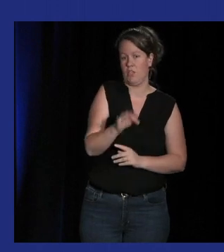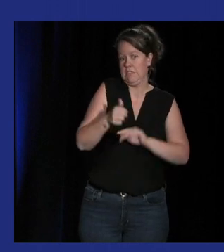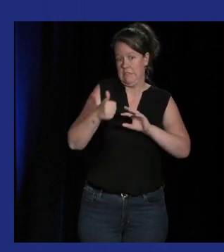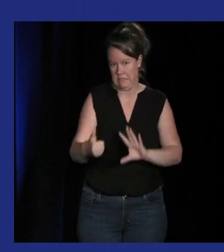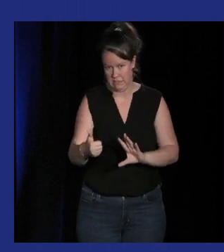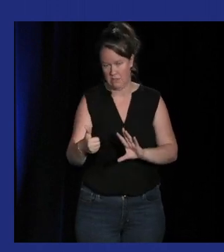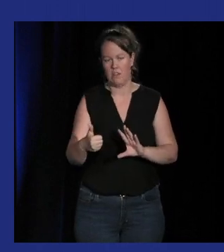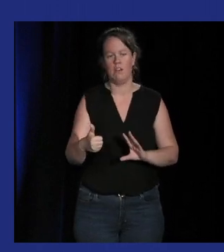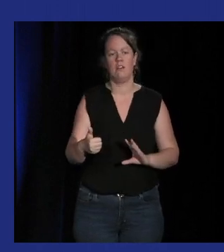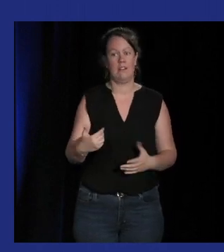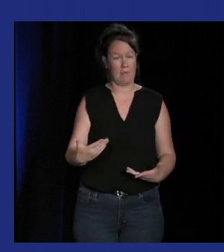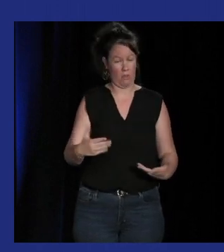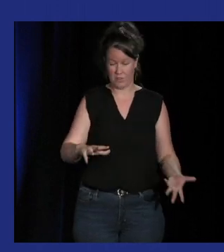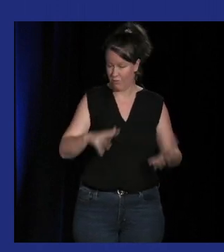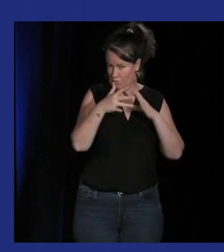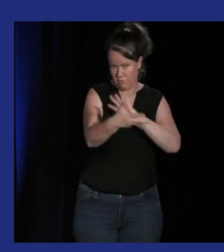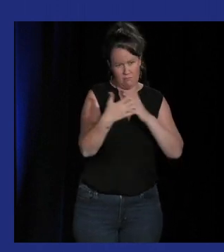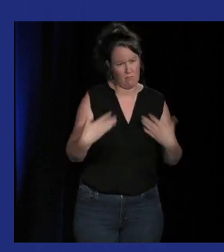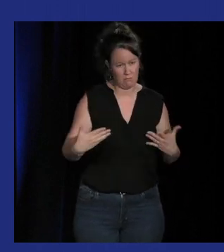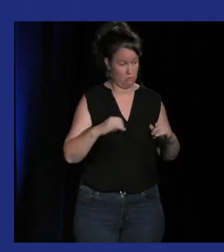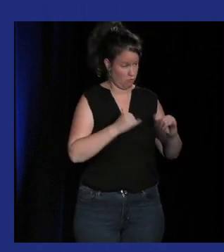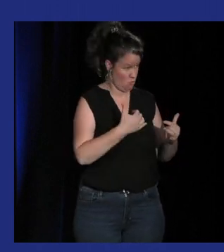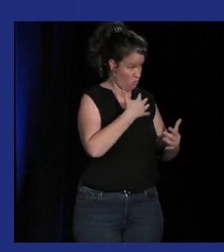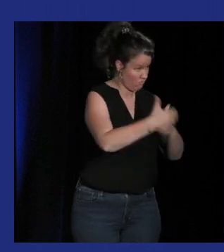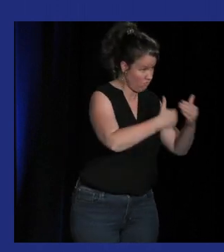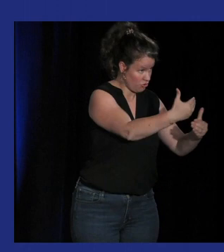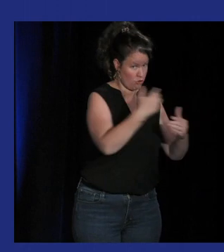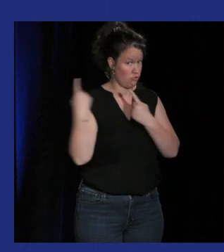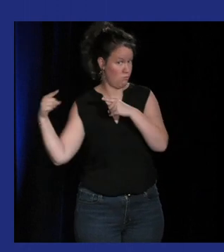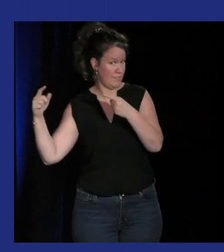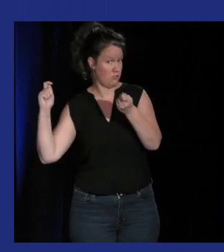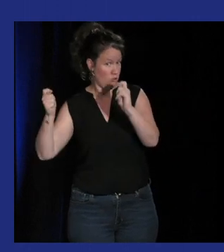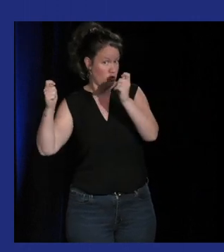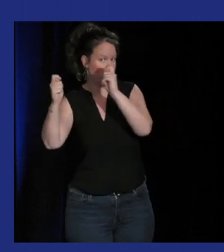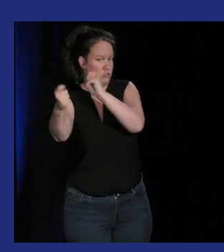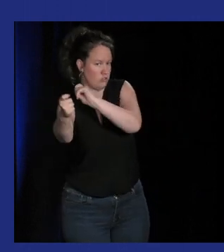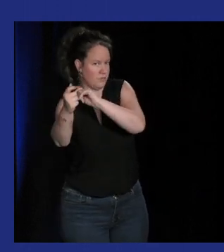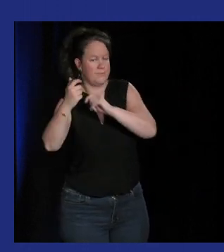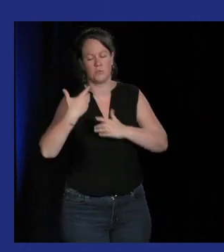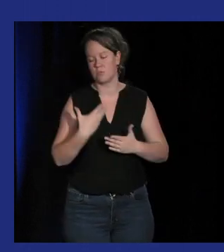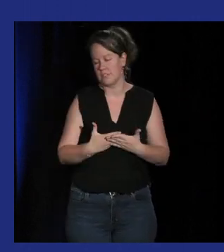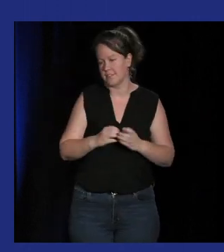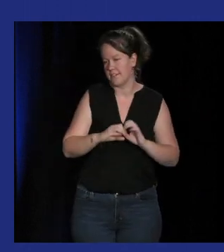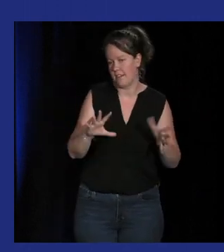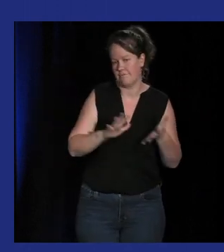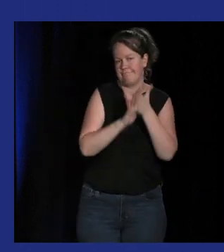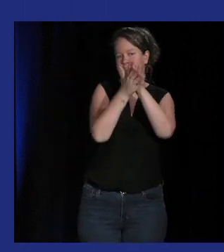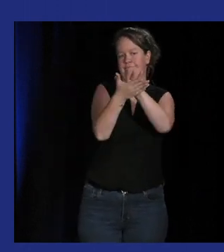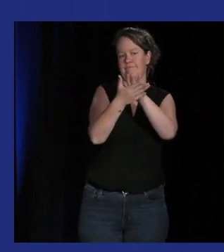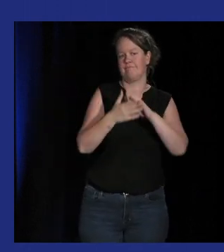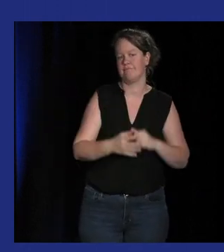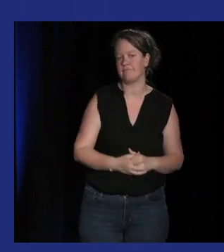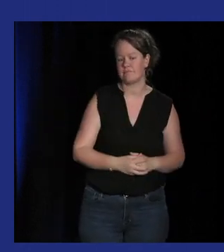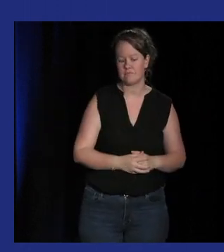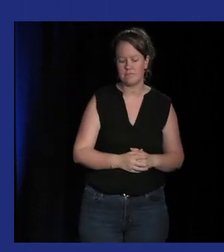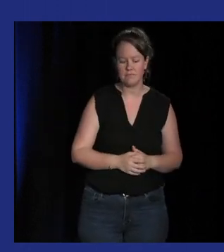c'est vrai que j'ai quand même j'ai quand même l'impression que on a des moteurs graphiques de plus en plus puissants parce qu'il faut que ça tourne sur des télés de plus en plus